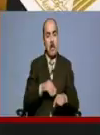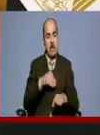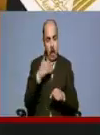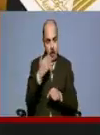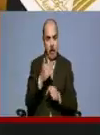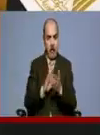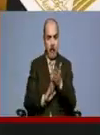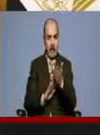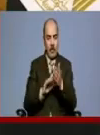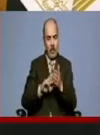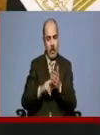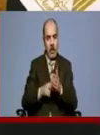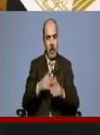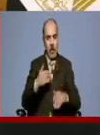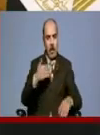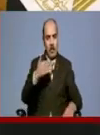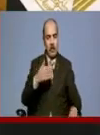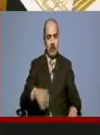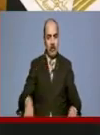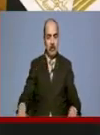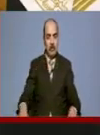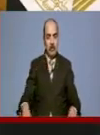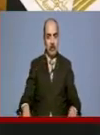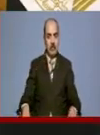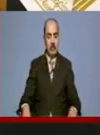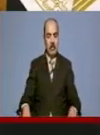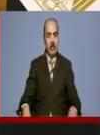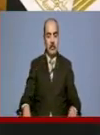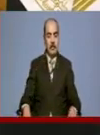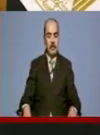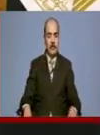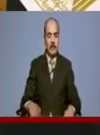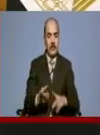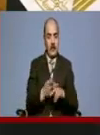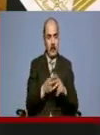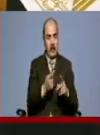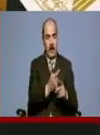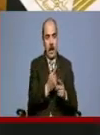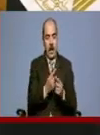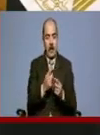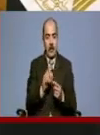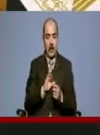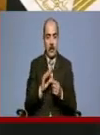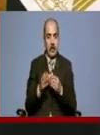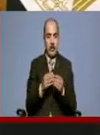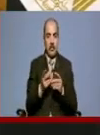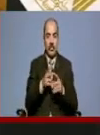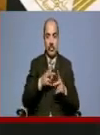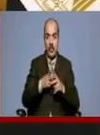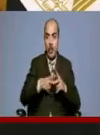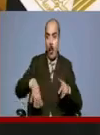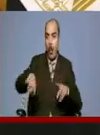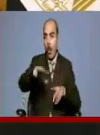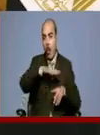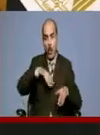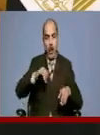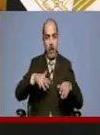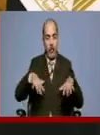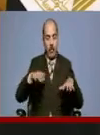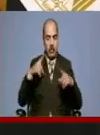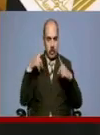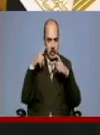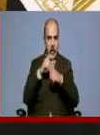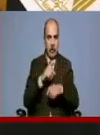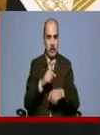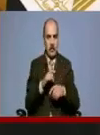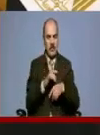على كبريائي من اجل مصر ومن هنا ايه هي دي الفكره هنا منهج لرؤساء الدوله المصريه انا ممكن